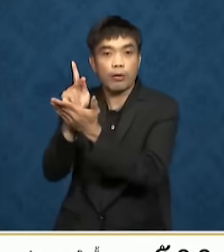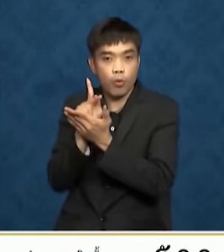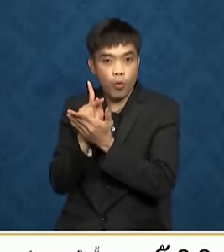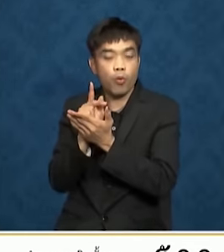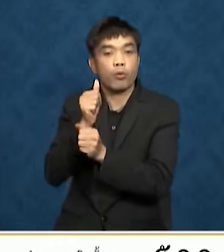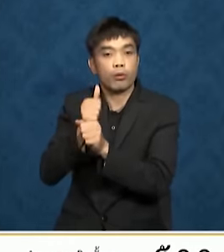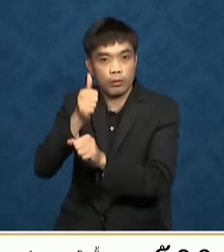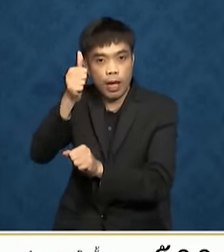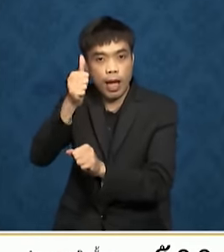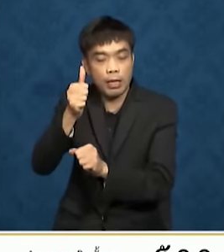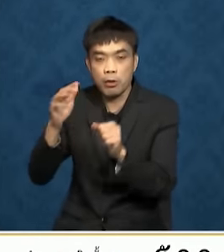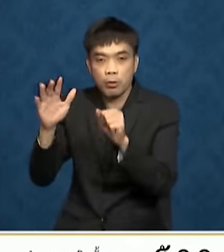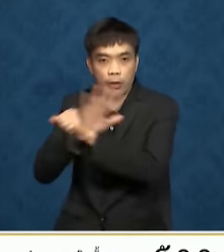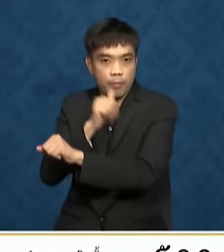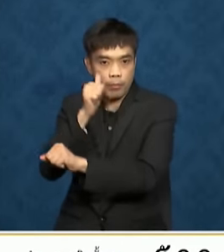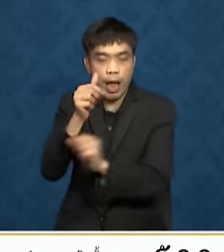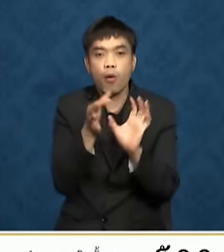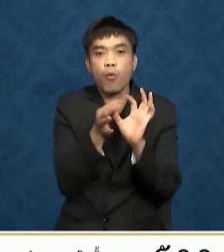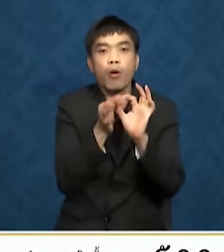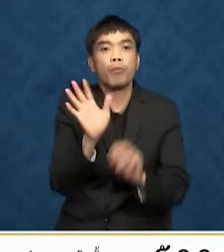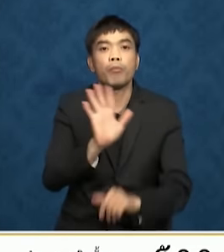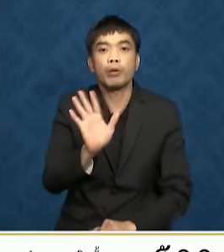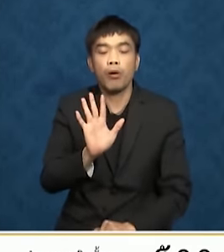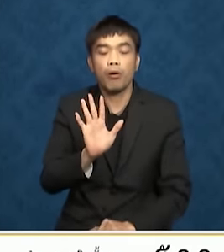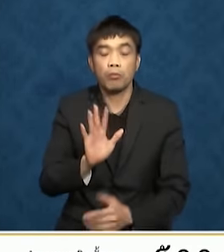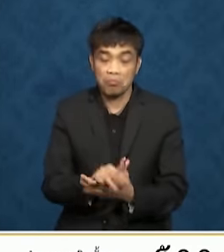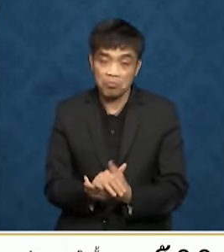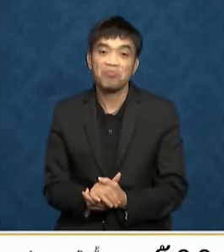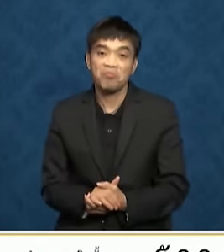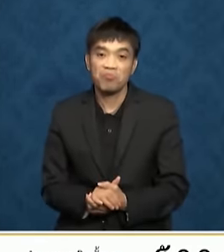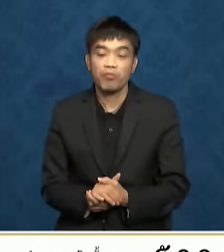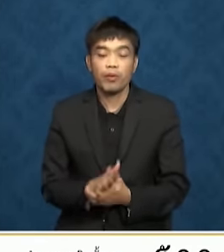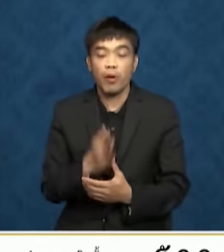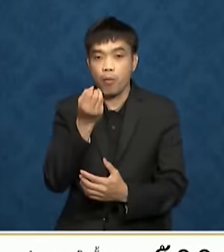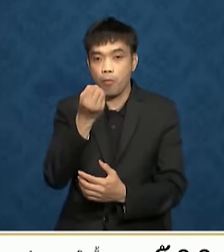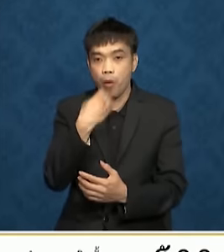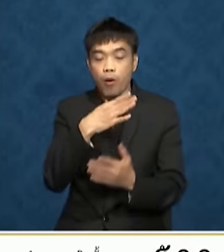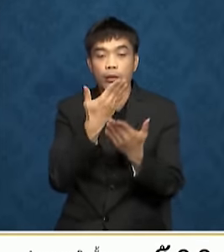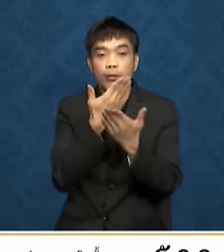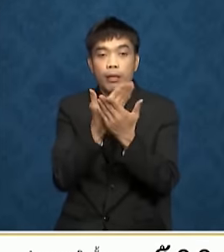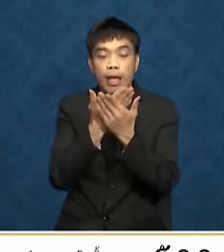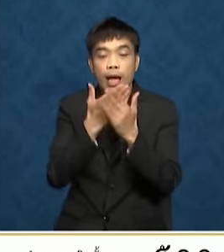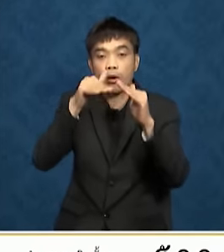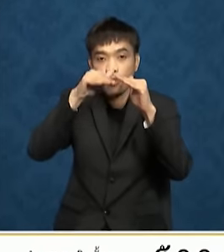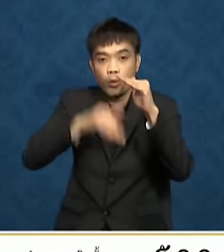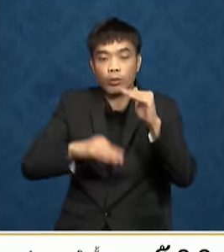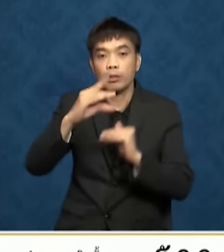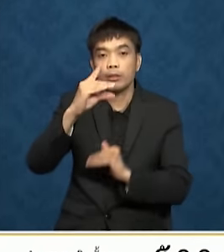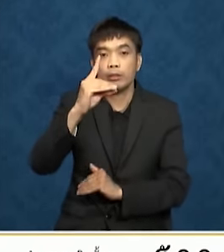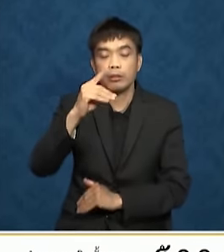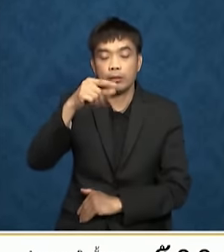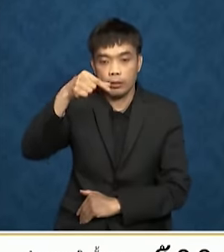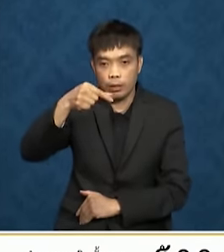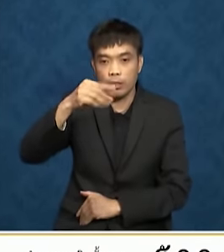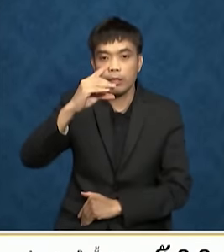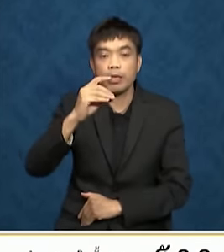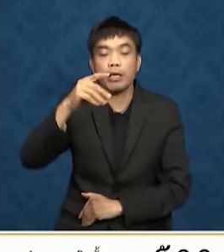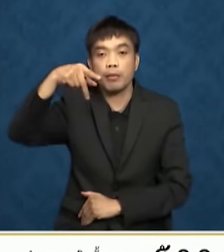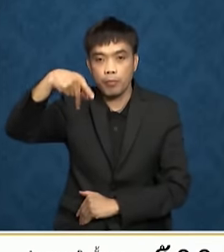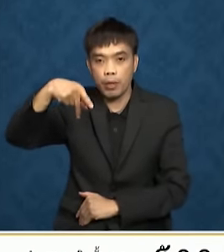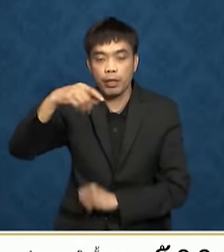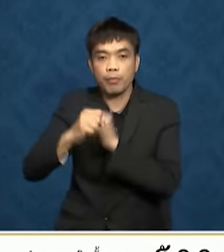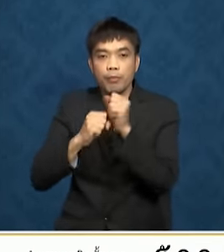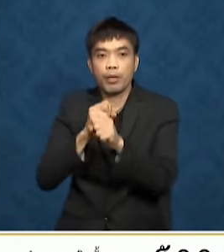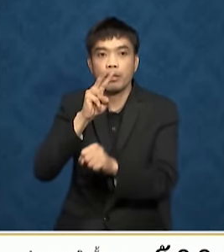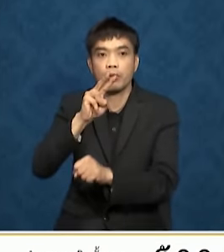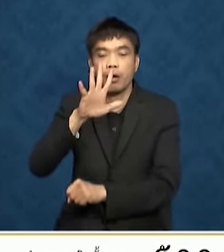ที่เลยแต่ในขณะเดียวกันครับเรามาดูการปรับลดประมาณการ GDPของปี2568ของ